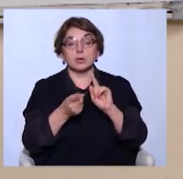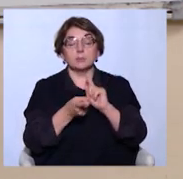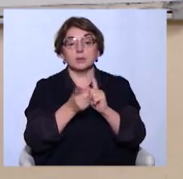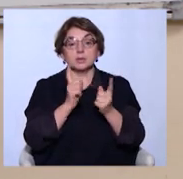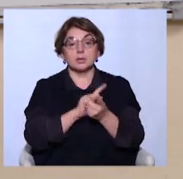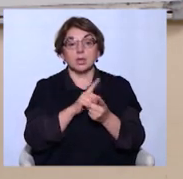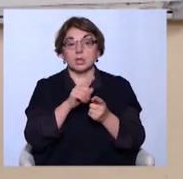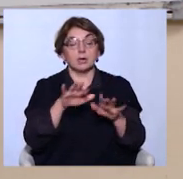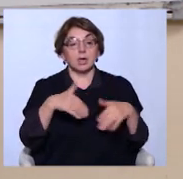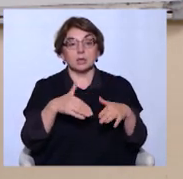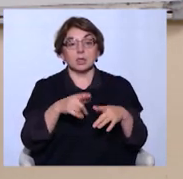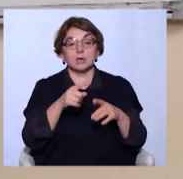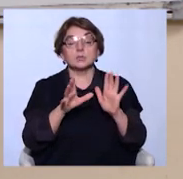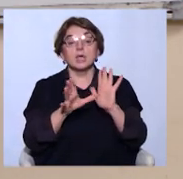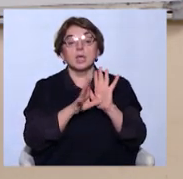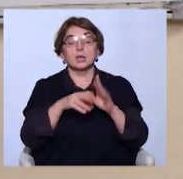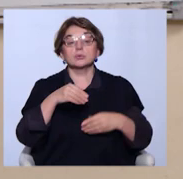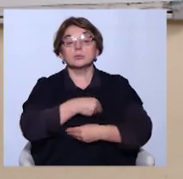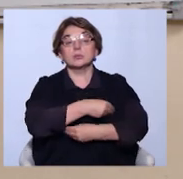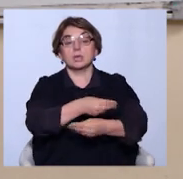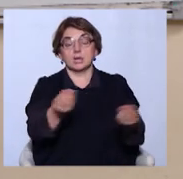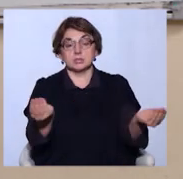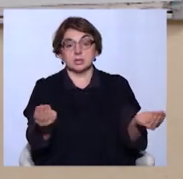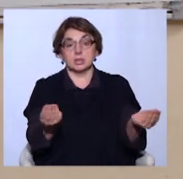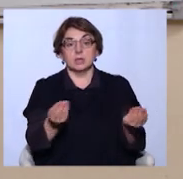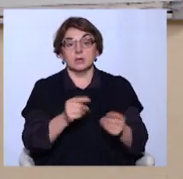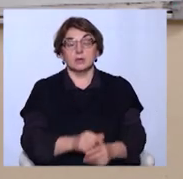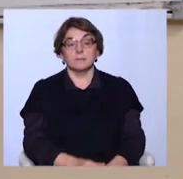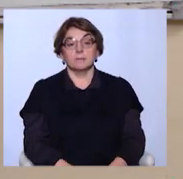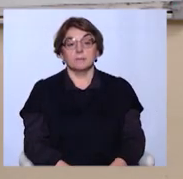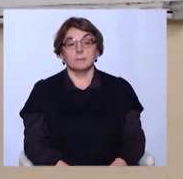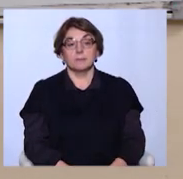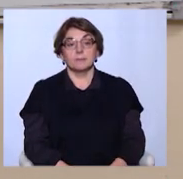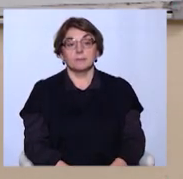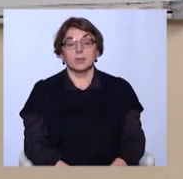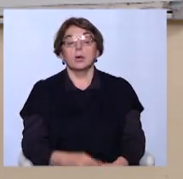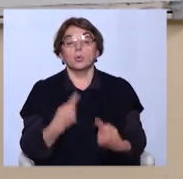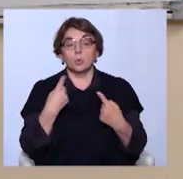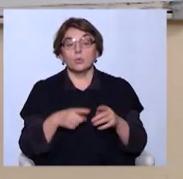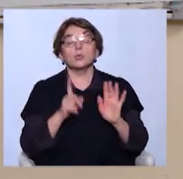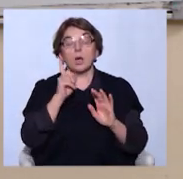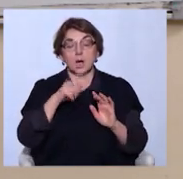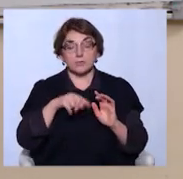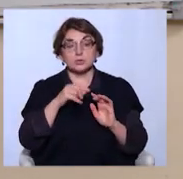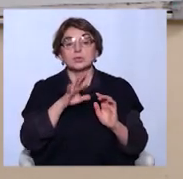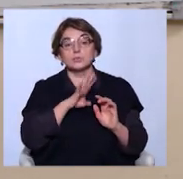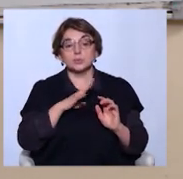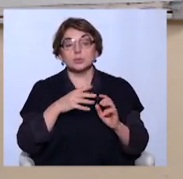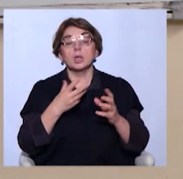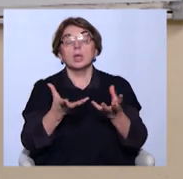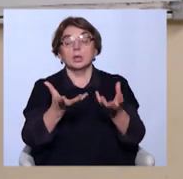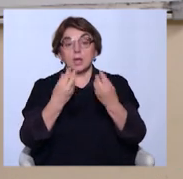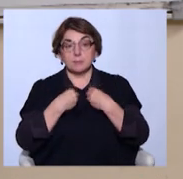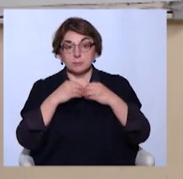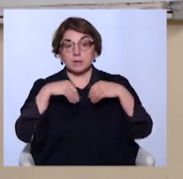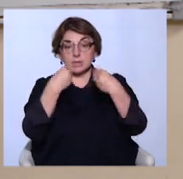კი აღარა აქვს, ამიტომ ეს 6 ელექტრონი აზოტმა გასცა. რადგან უკვე აღვნიშნეთ, რომ ელექტრონების გაცემული